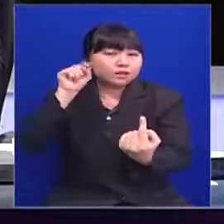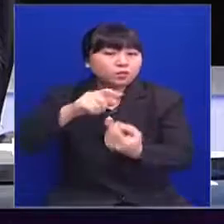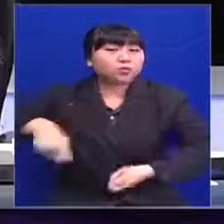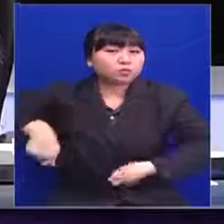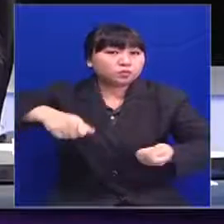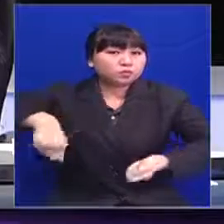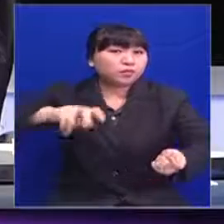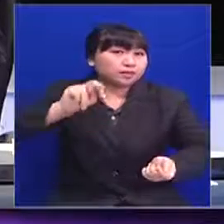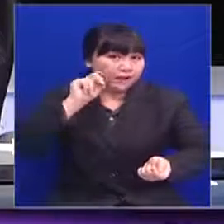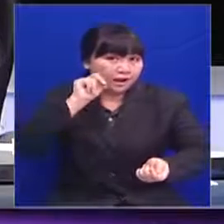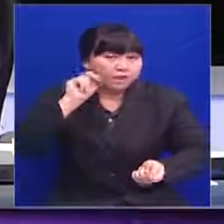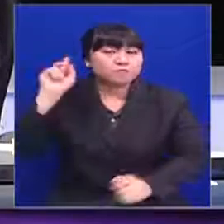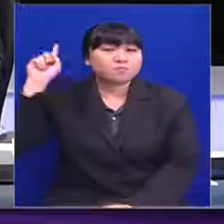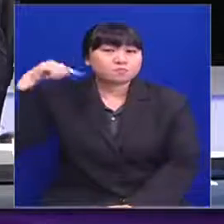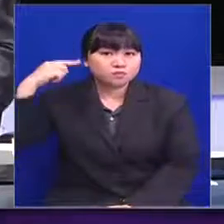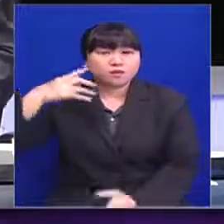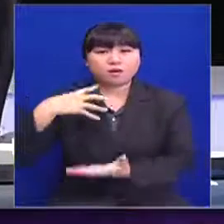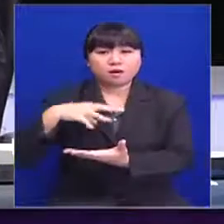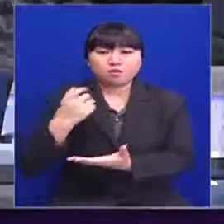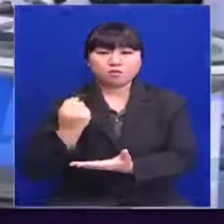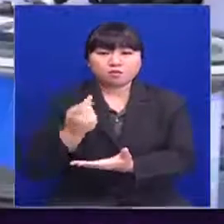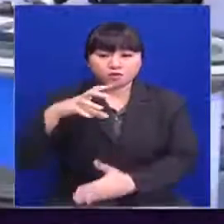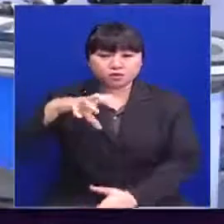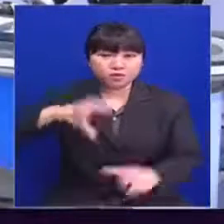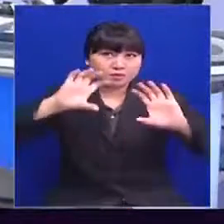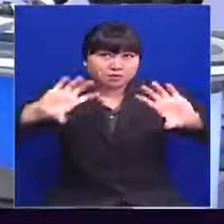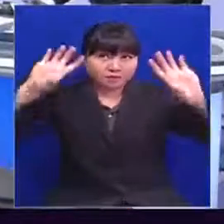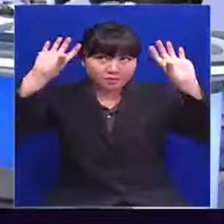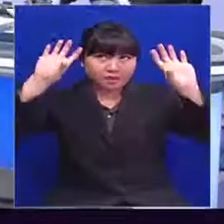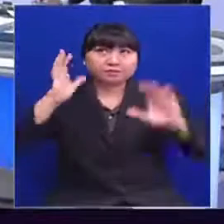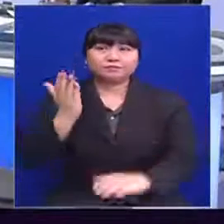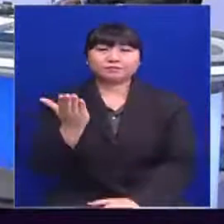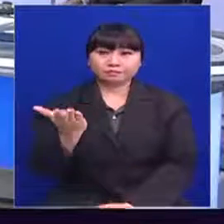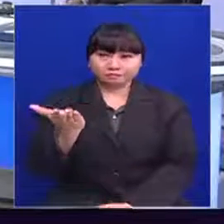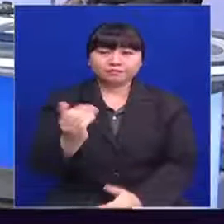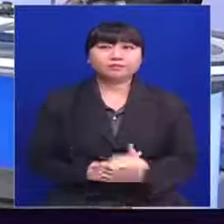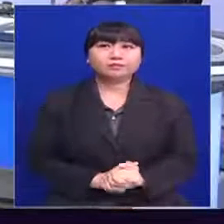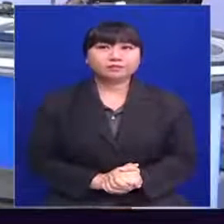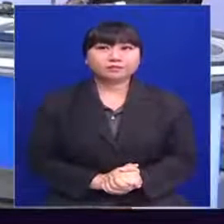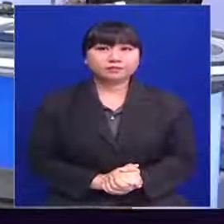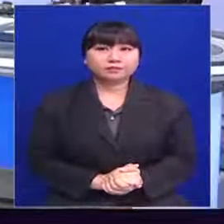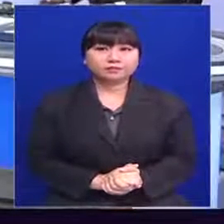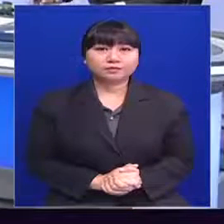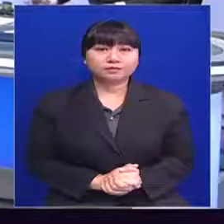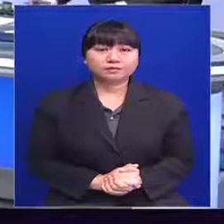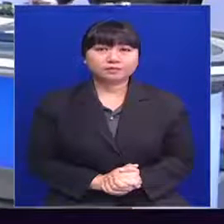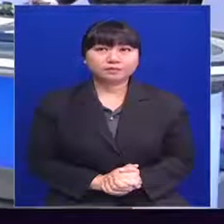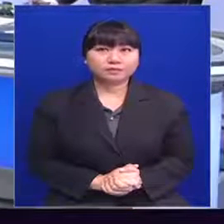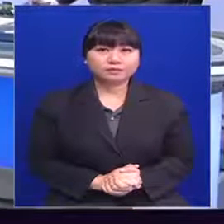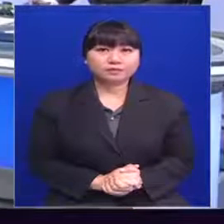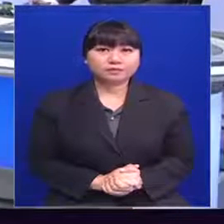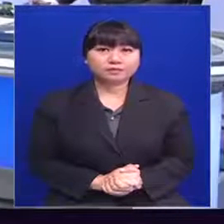งกรานต์คุณโสรดาเข็มเจริญนะครับรายงานสดจากทำเนียบรัฐบาลอยู่ในพื้นที่แล้วนะครับเชิญครับคุณโสรดาครับ